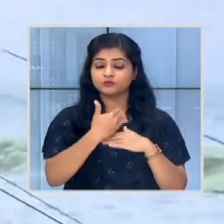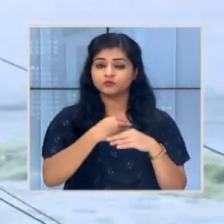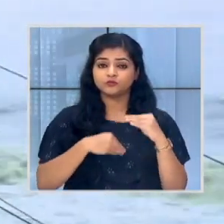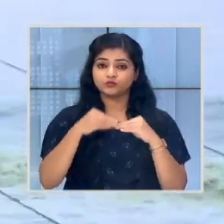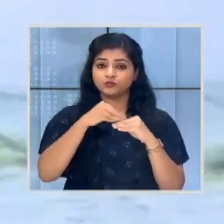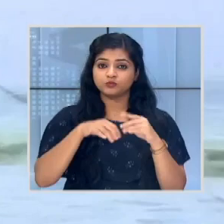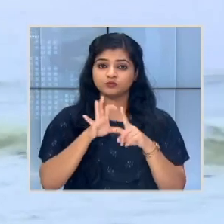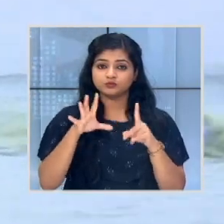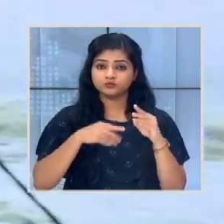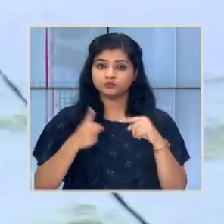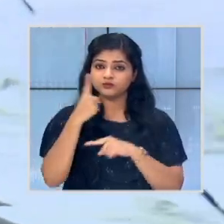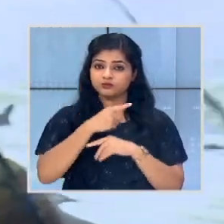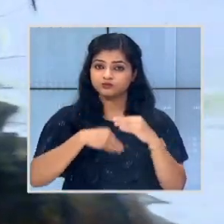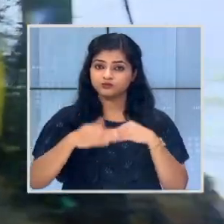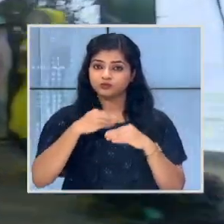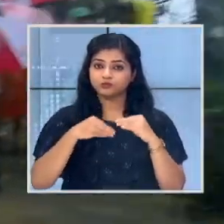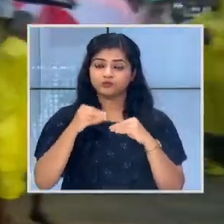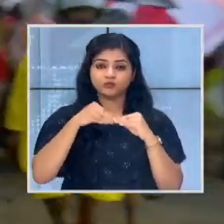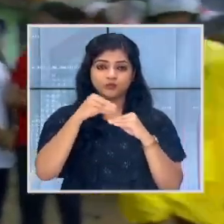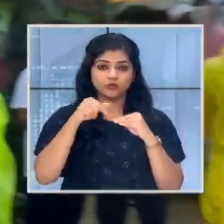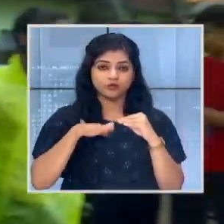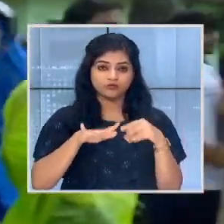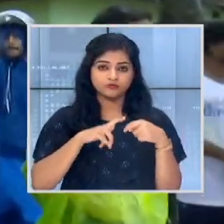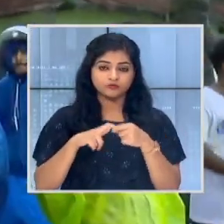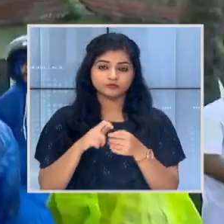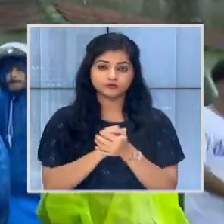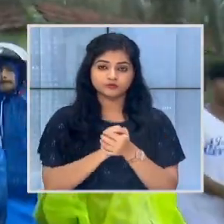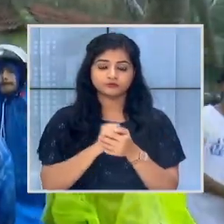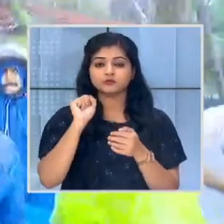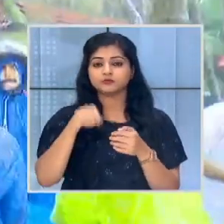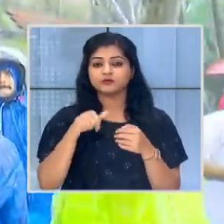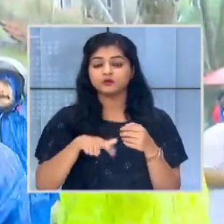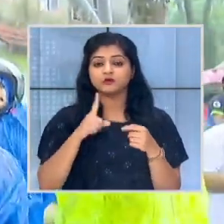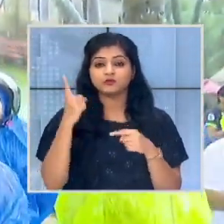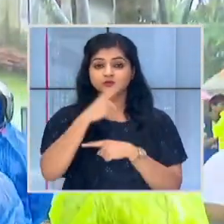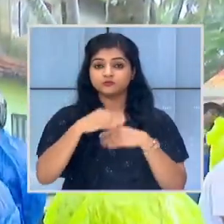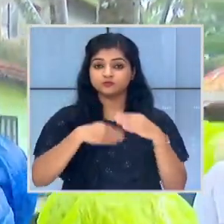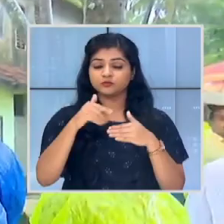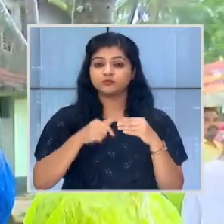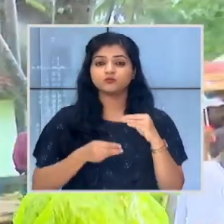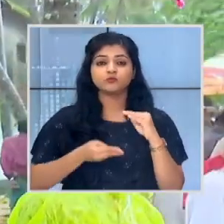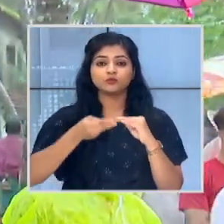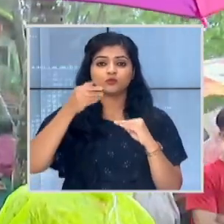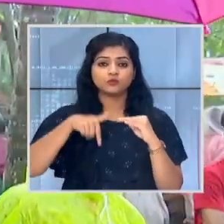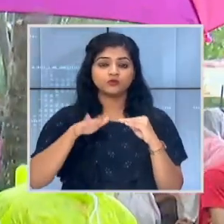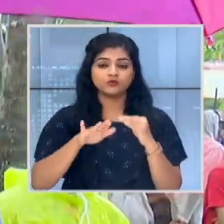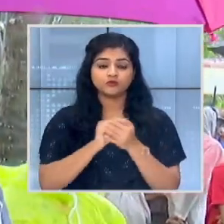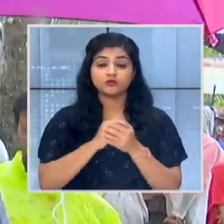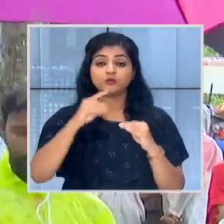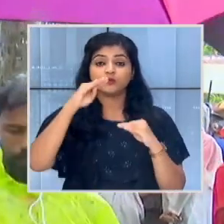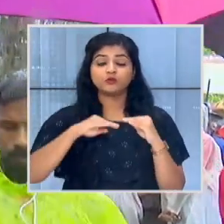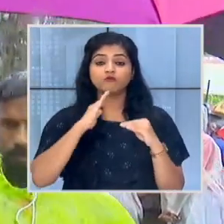തുടരുകയാണ്? ഇല്ല, ഓരോ ദിവസം കൂടുന്നോറും കൂടി വരാണ്, കുറയുന്നില്ല. ഇനി എപ്പോഴാണ് കുറയുന്നത് ഞങ്ങൾക്ക് പറയാൻ